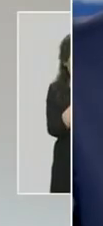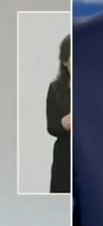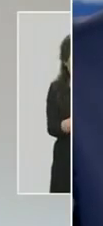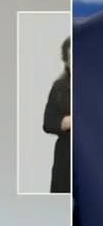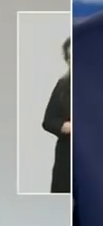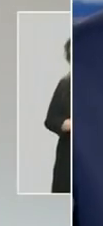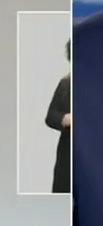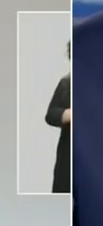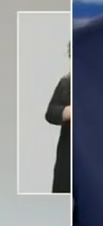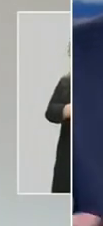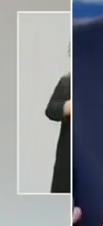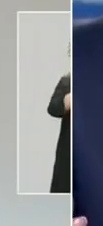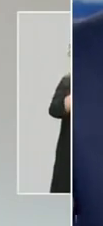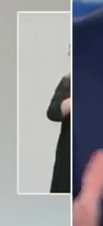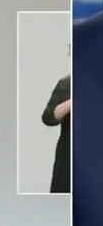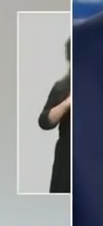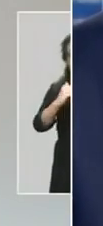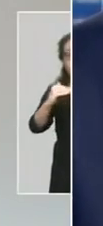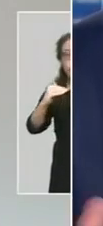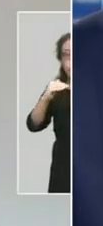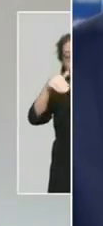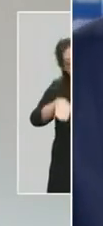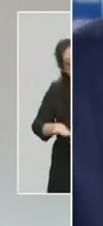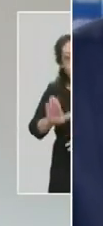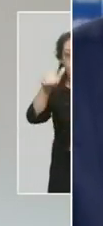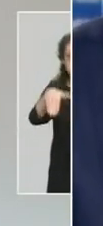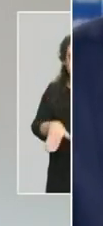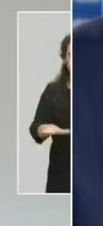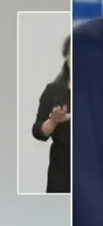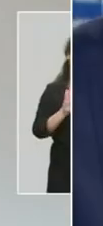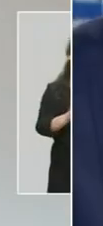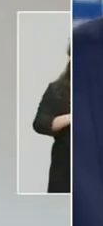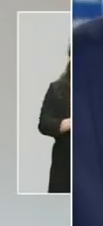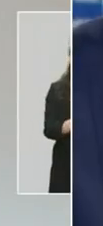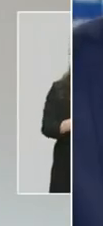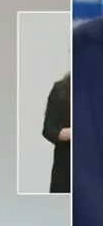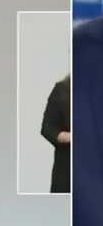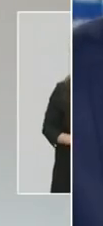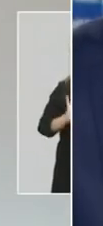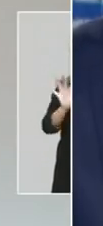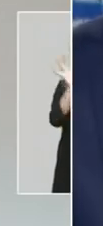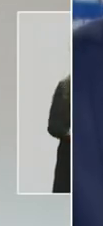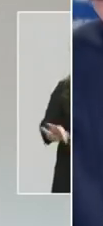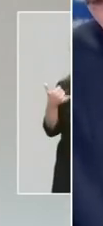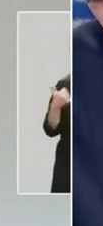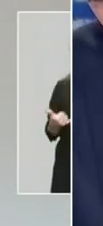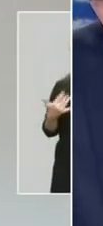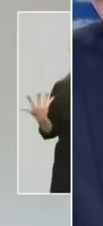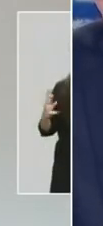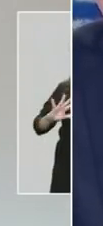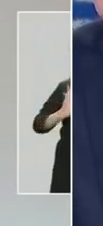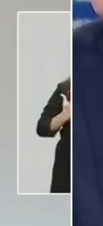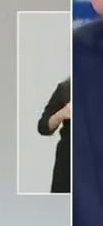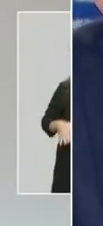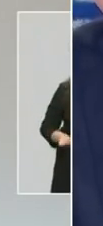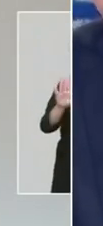mineurs, des moins de 11 ans notamment, mais pas avant 2022, a précisé Olivier Véran. Il y a eu ensuite, mais ça je